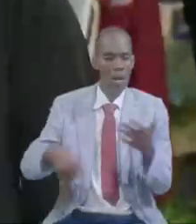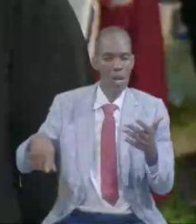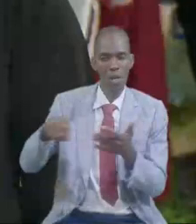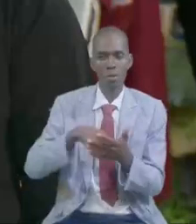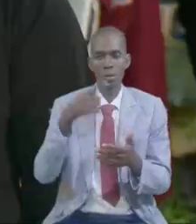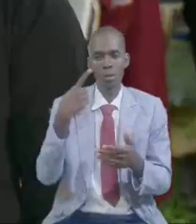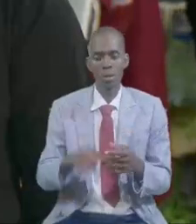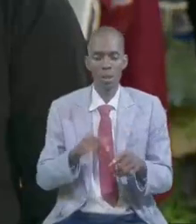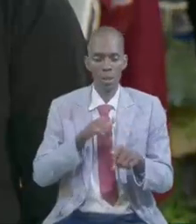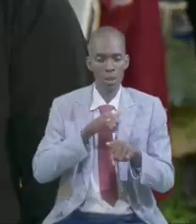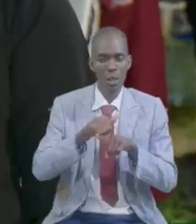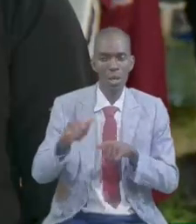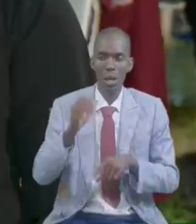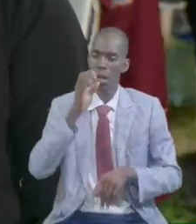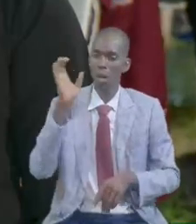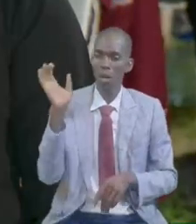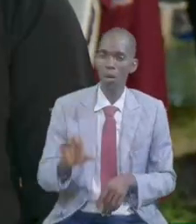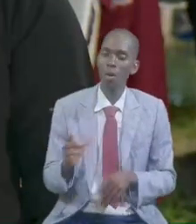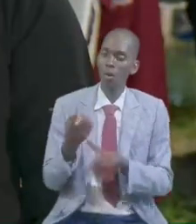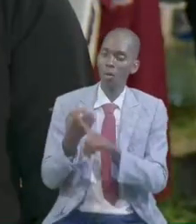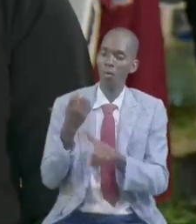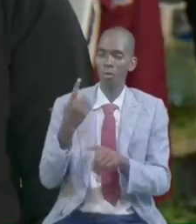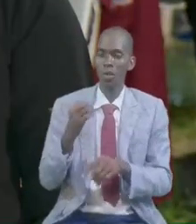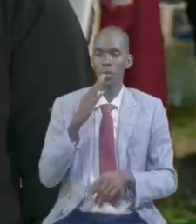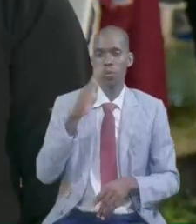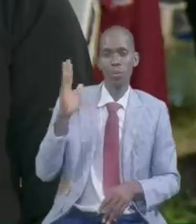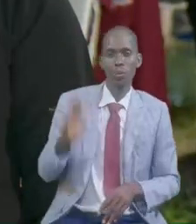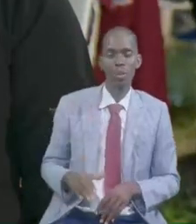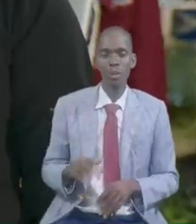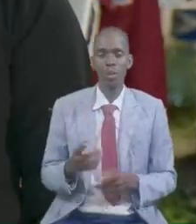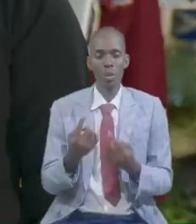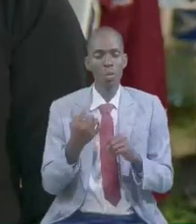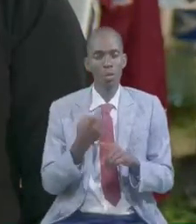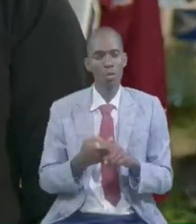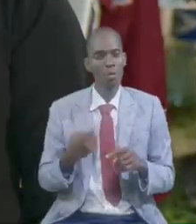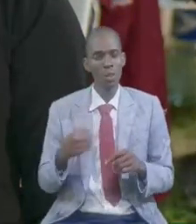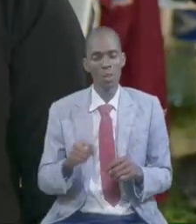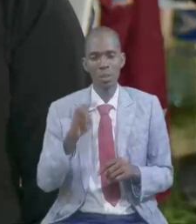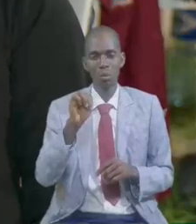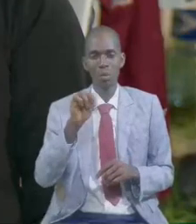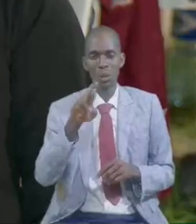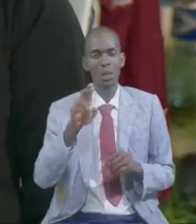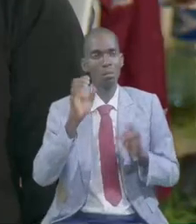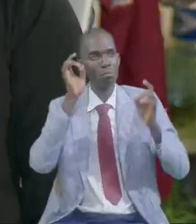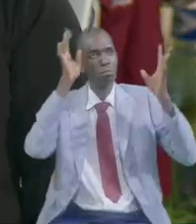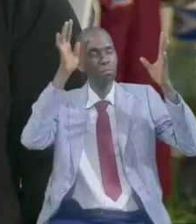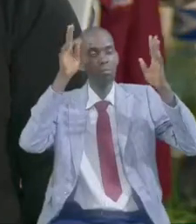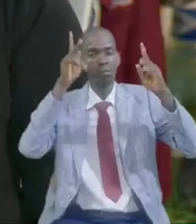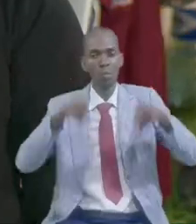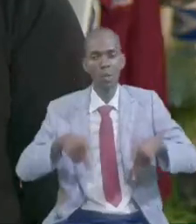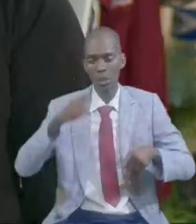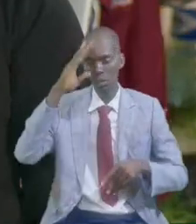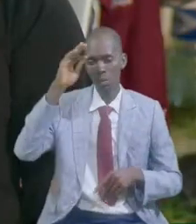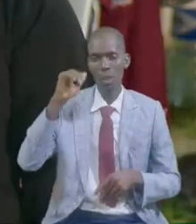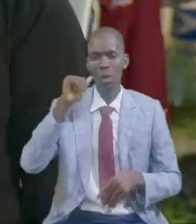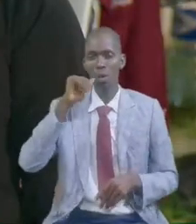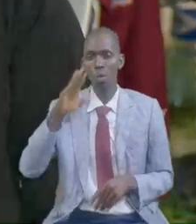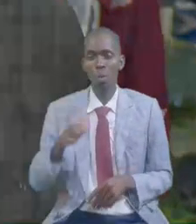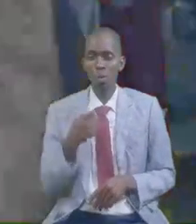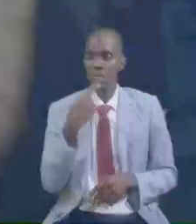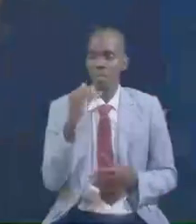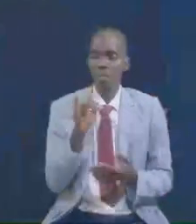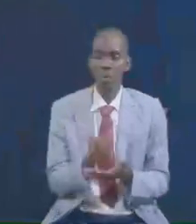la malédiction venant des méchants, venant de monsieur violent, venant de madame violente. Il dit